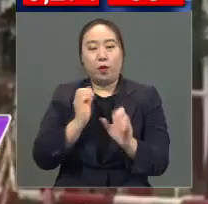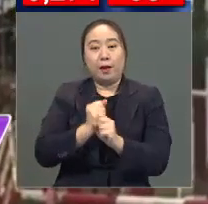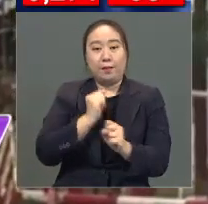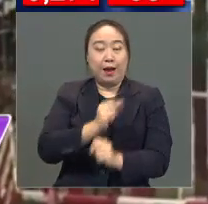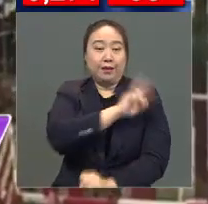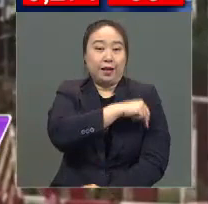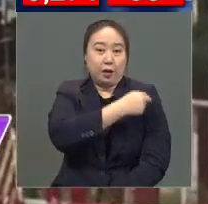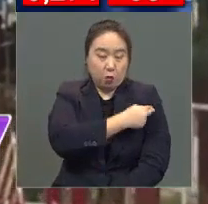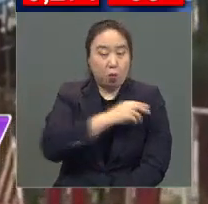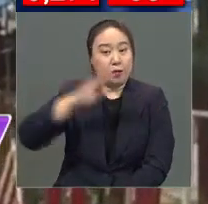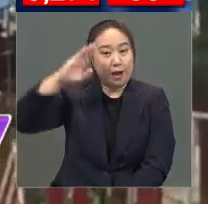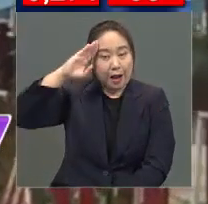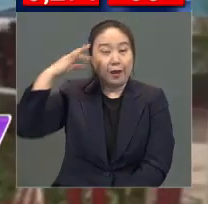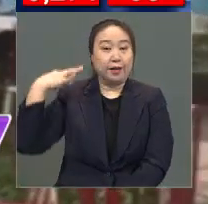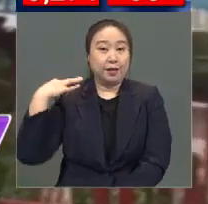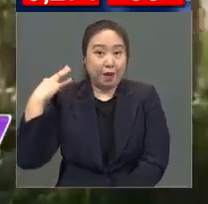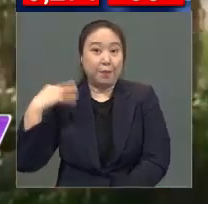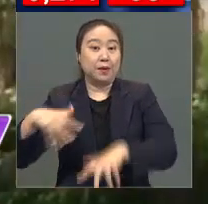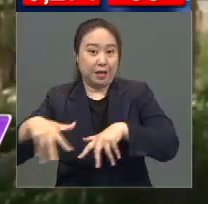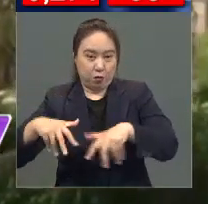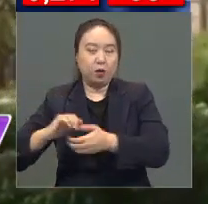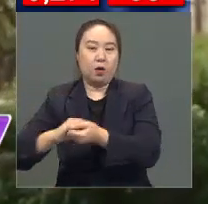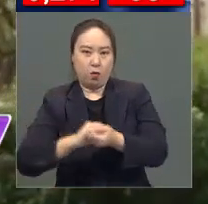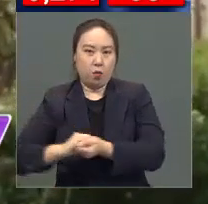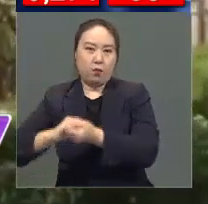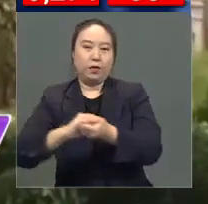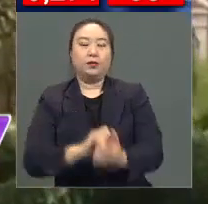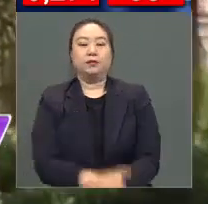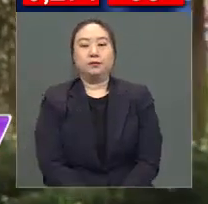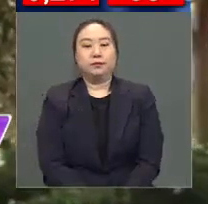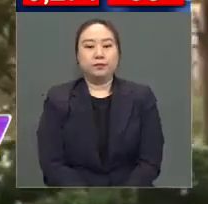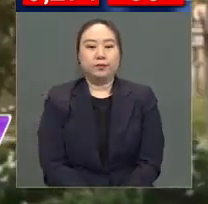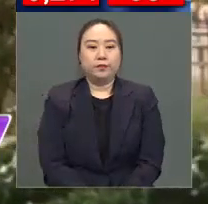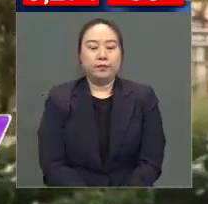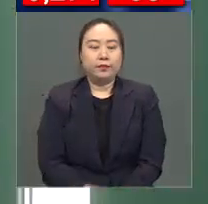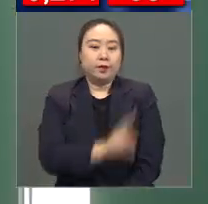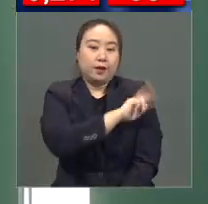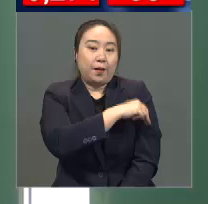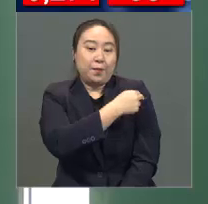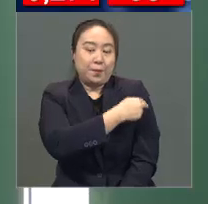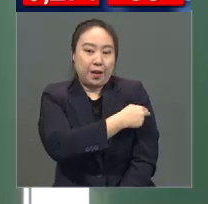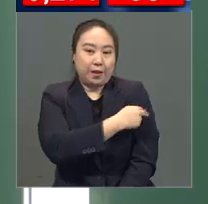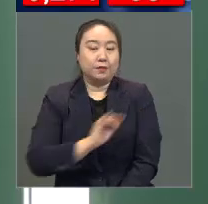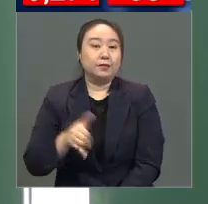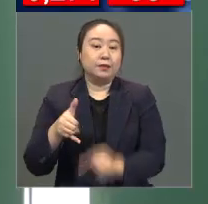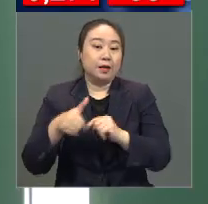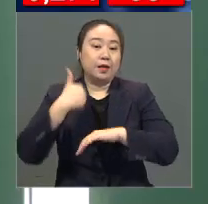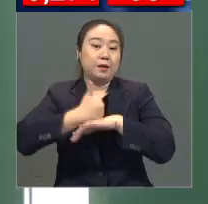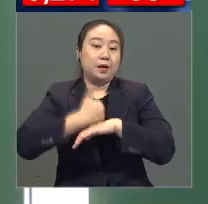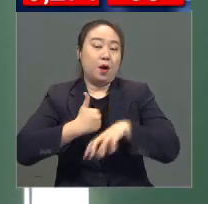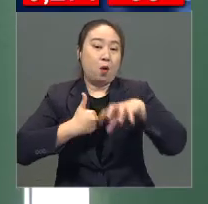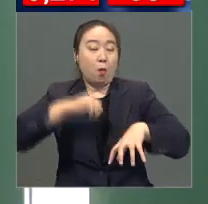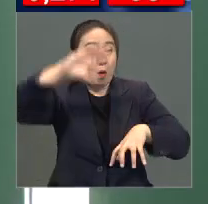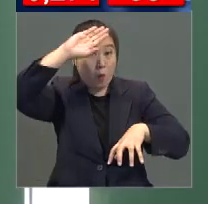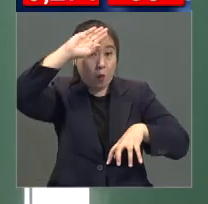สาธารณสุขแล้วก็อาสาสมัครประชาชนในพื้นที่ค่ะด้านนายแพทย์สุวรรณชัยวัฒนายิ่งเจริญชัยอธิบดี